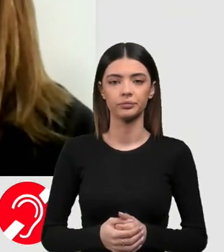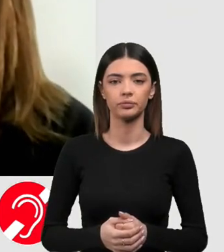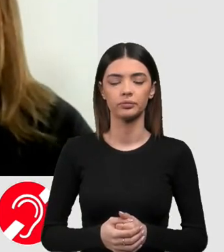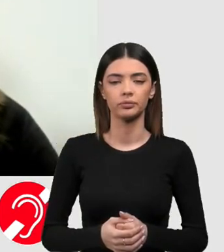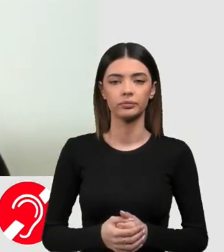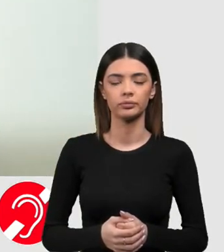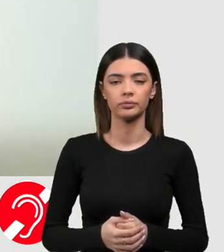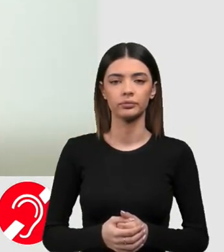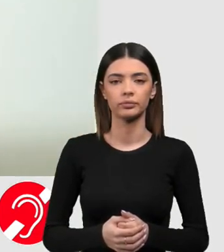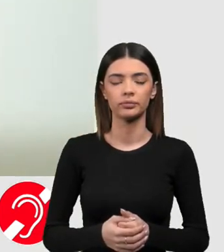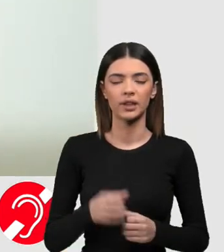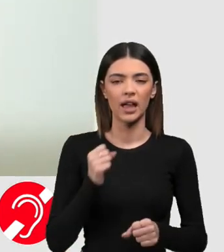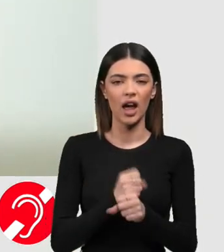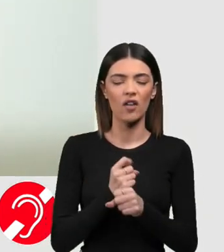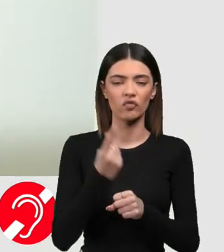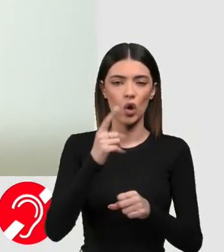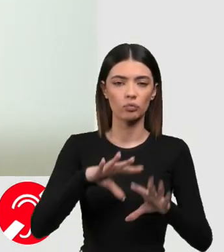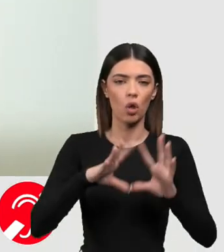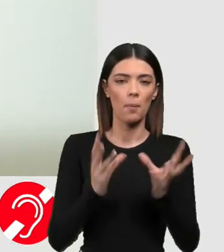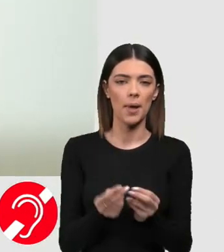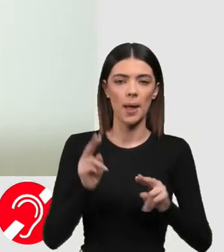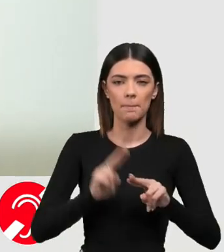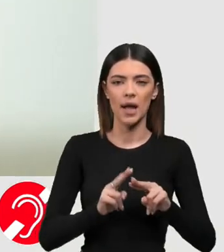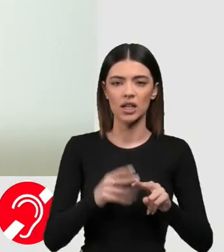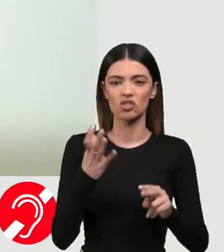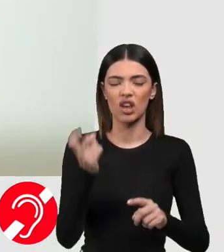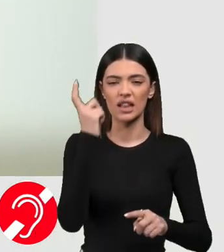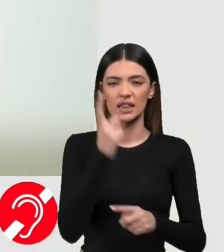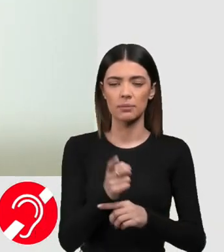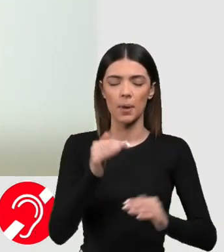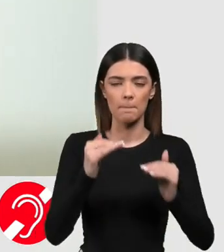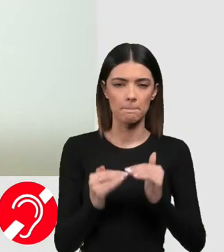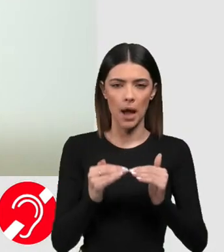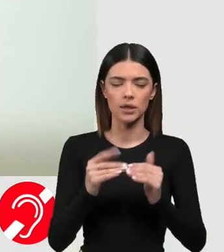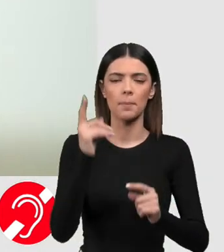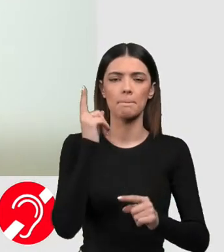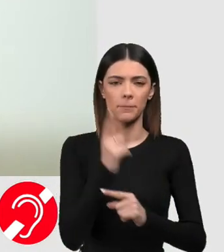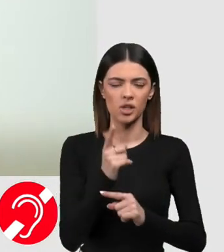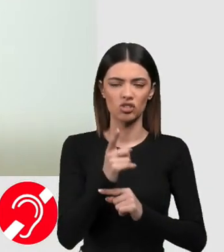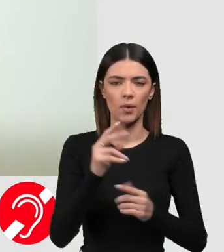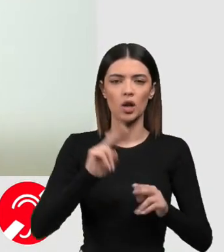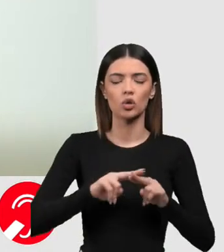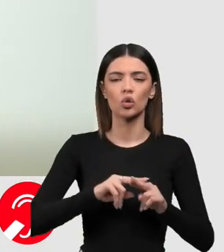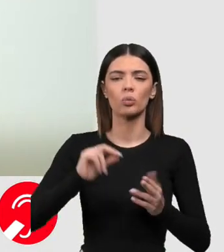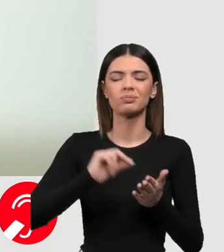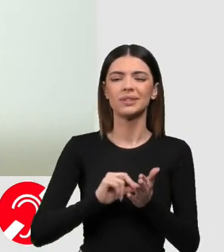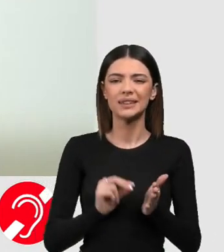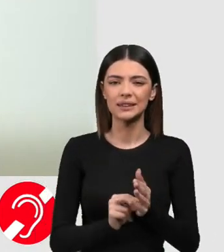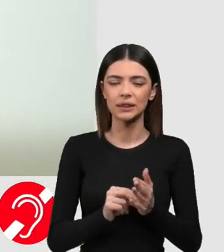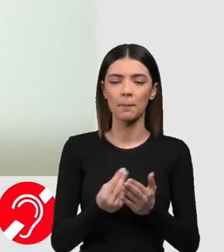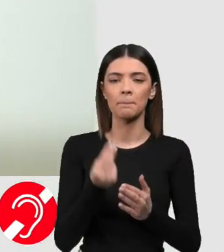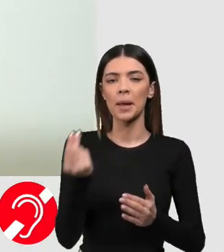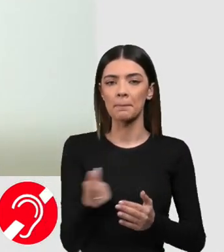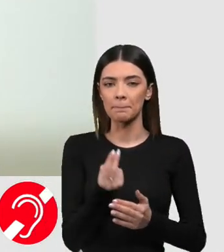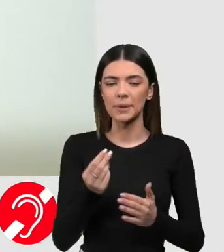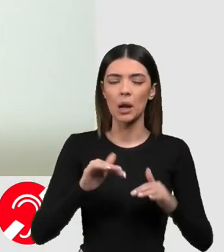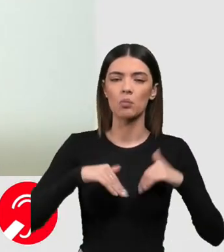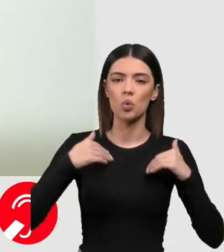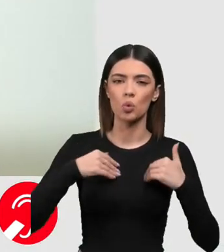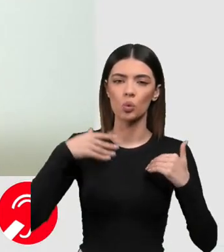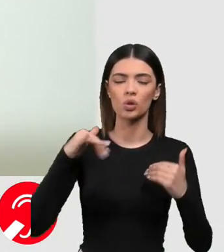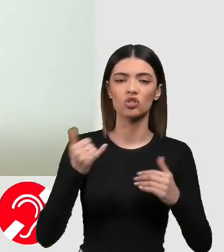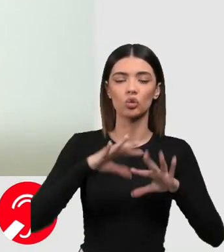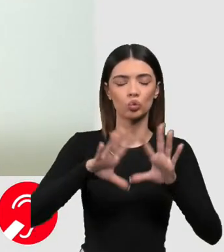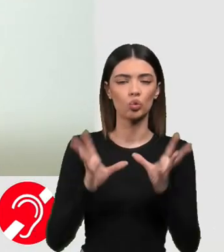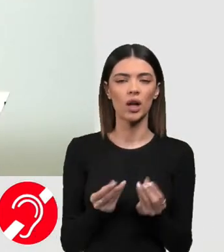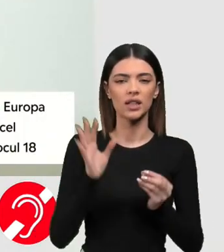S-a făcut o medie între nevoile de bază, bunăstare și oportunități și au fost analizate